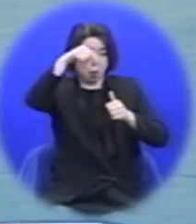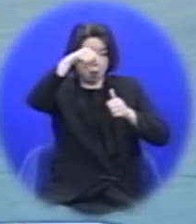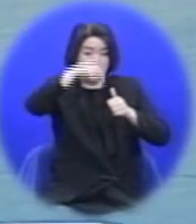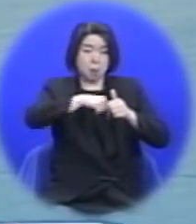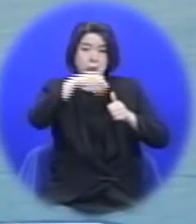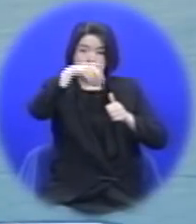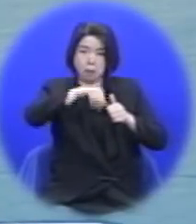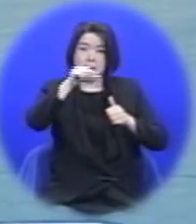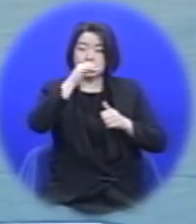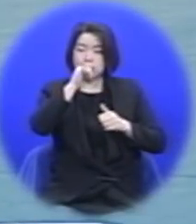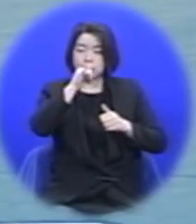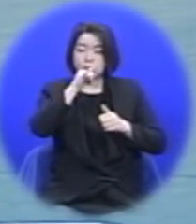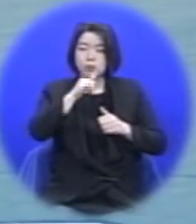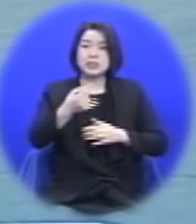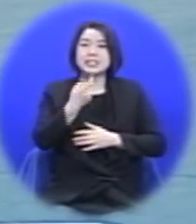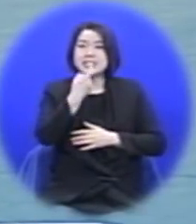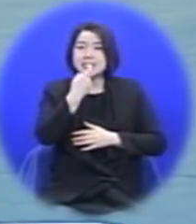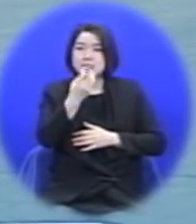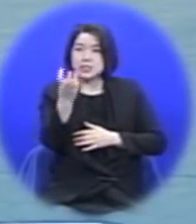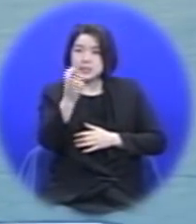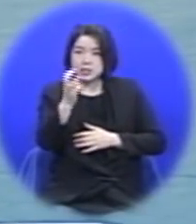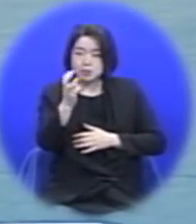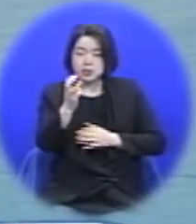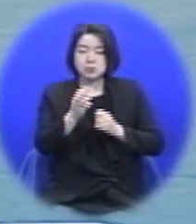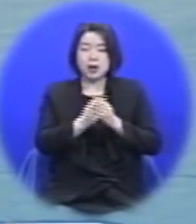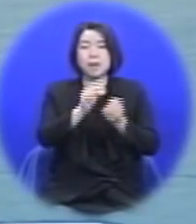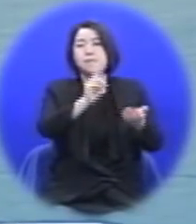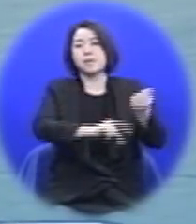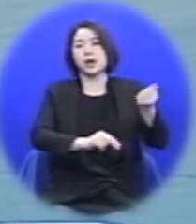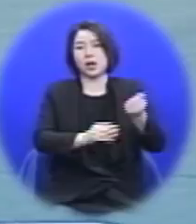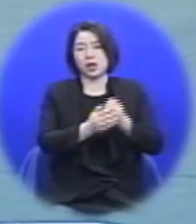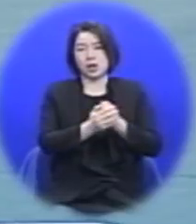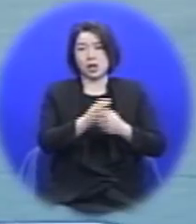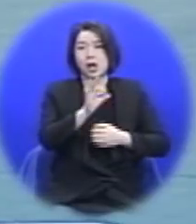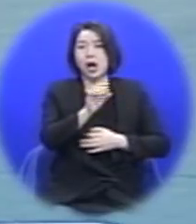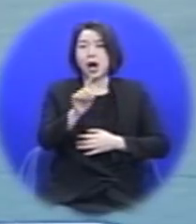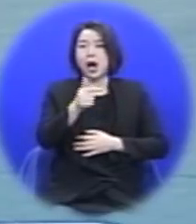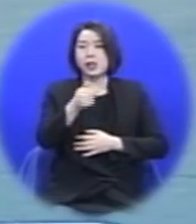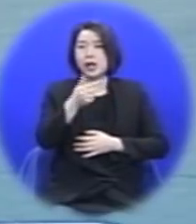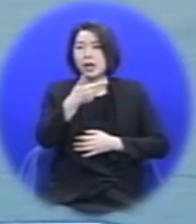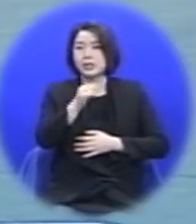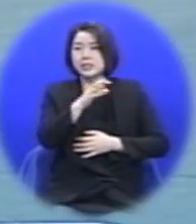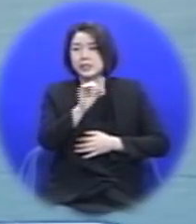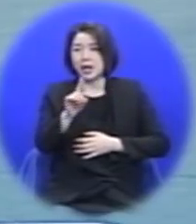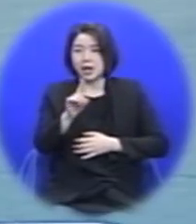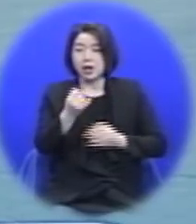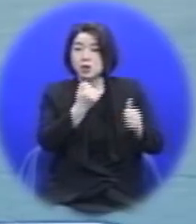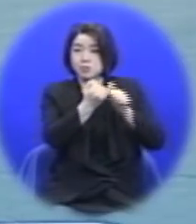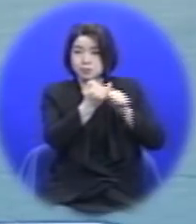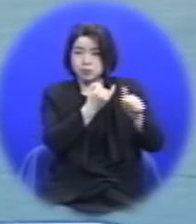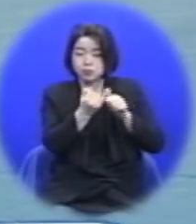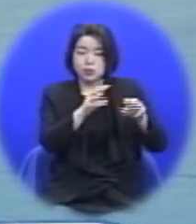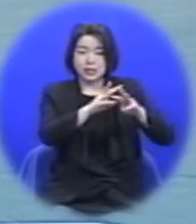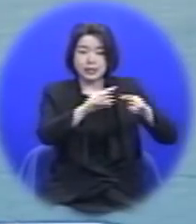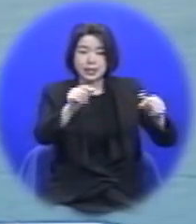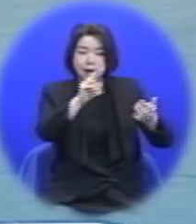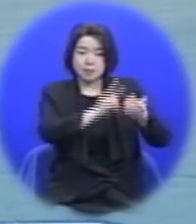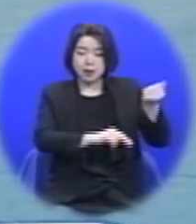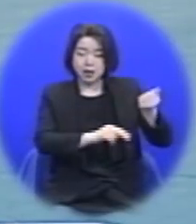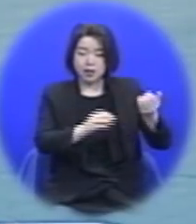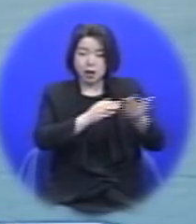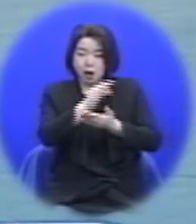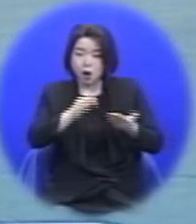주님 팔아버리잖아요. 아나니와 삽비라는 탐심이 생겨서 땅 판 돈 헌금하려고 했다가